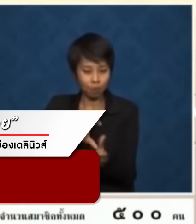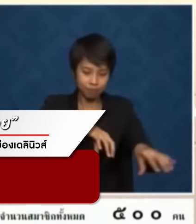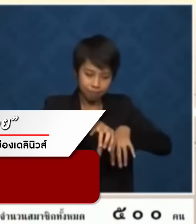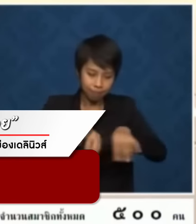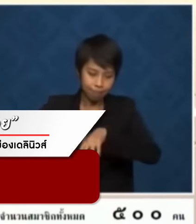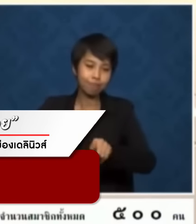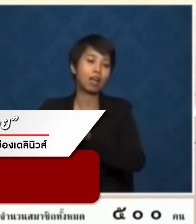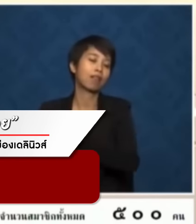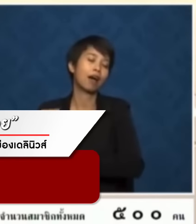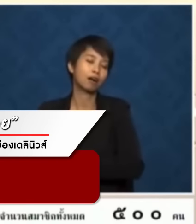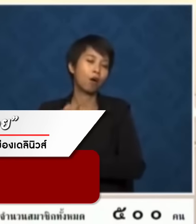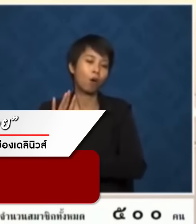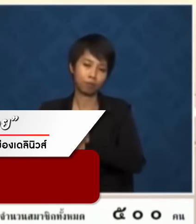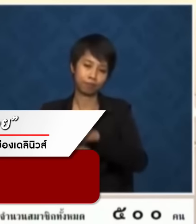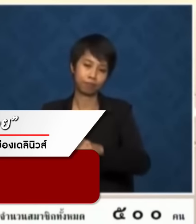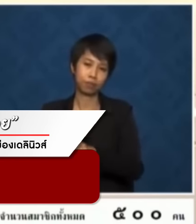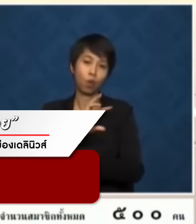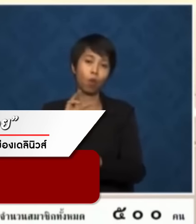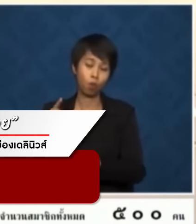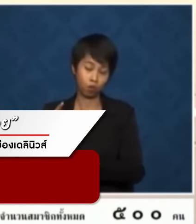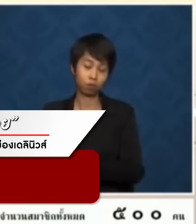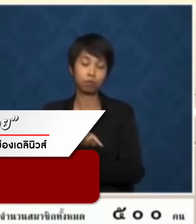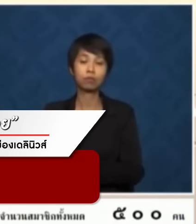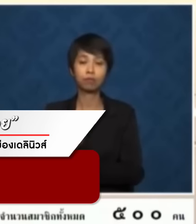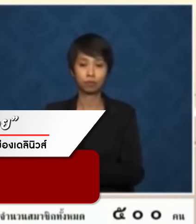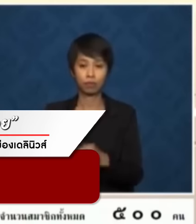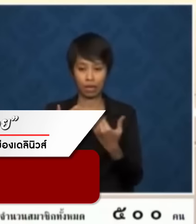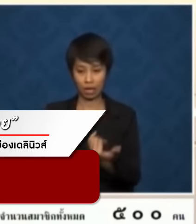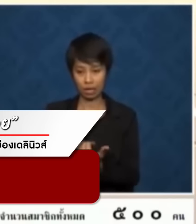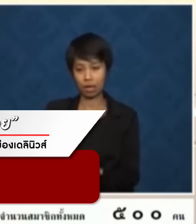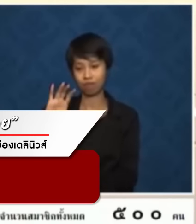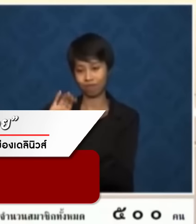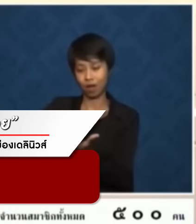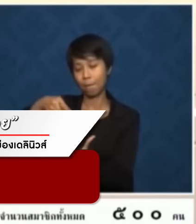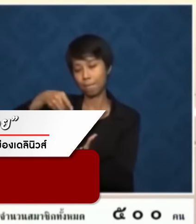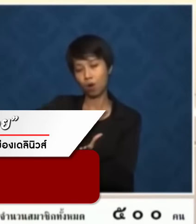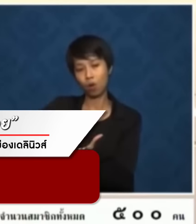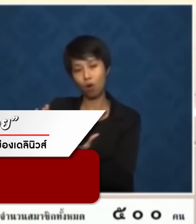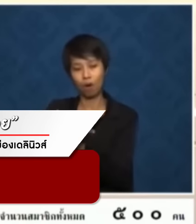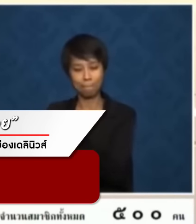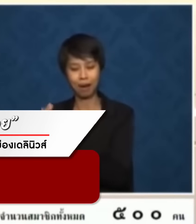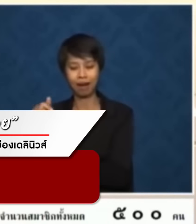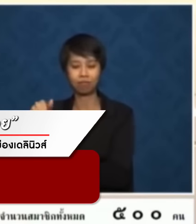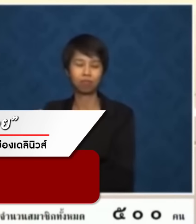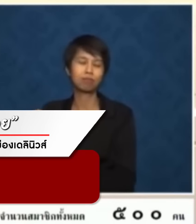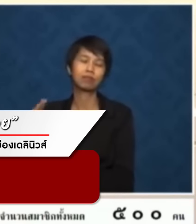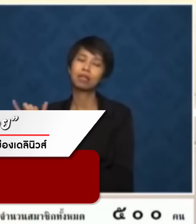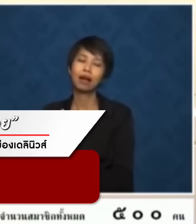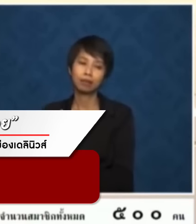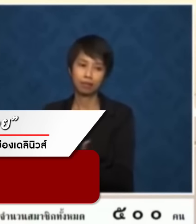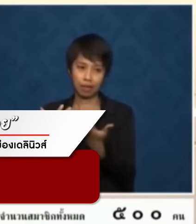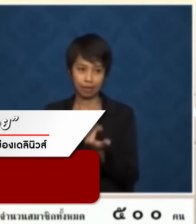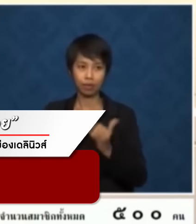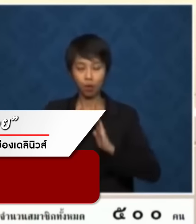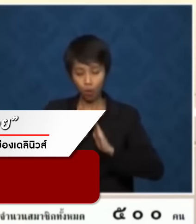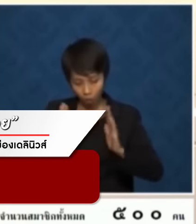แต่ก็หรือเขาอาจจะมีเทคนิคอะไรก็ตามเนี่ยนะครับแล้วก็งบปี58นะครับซึ่งตอนนี้เราก็ทราบว่างบปี58เนี่ยมันอยู่ในชั้น